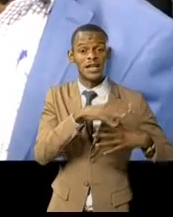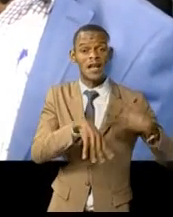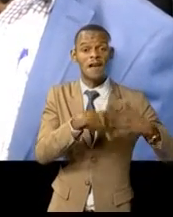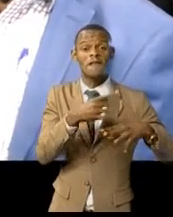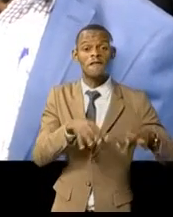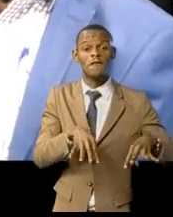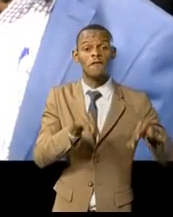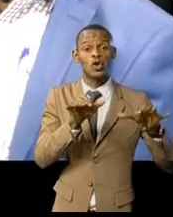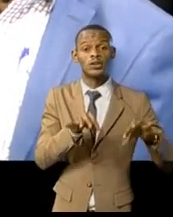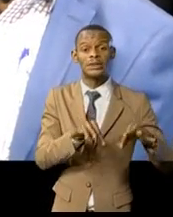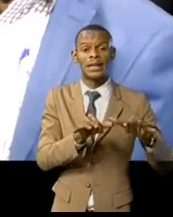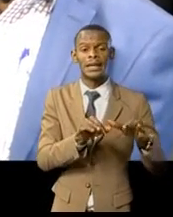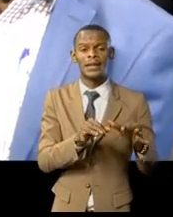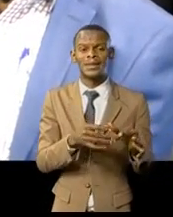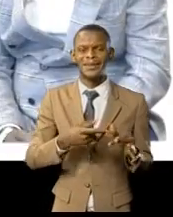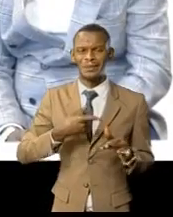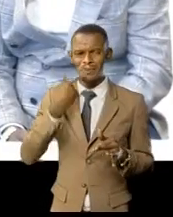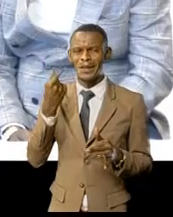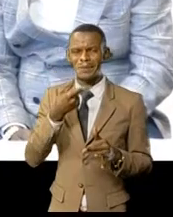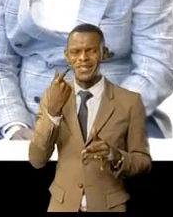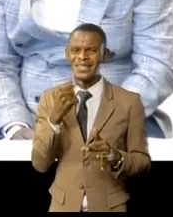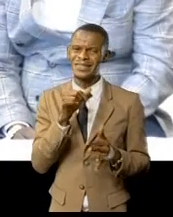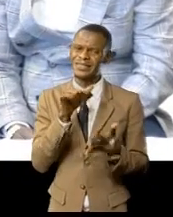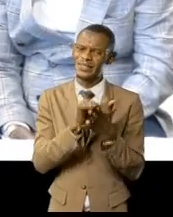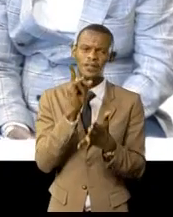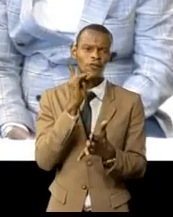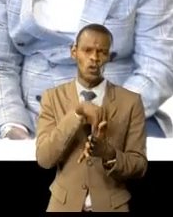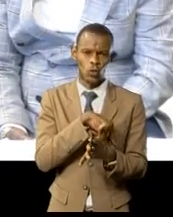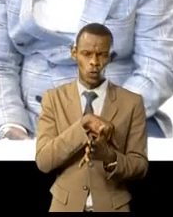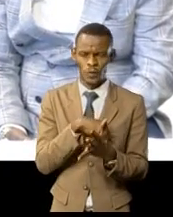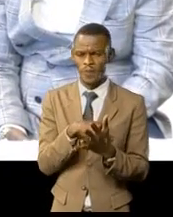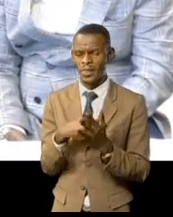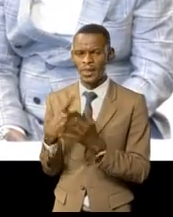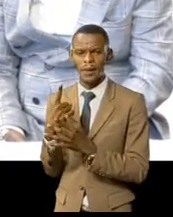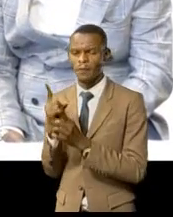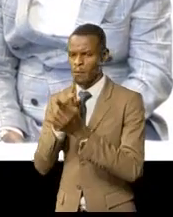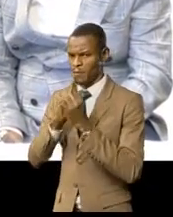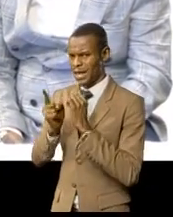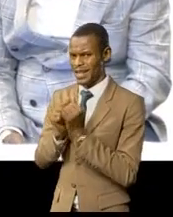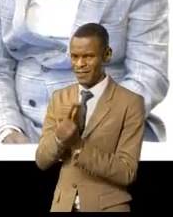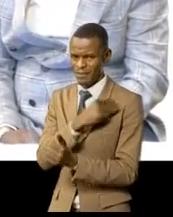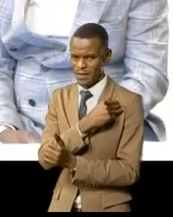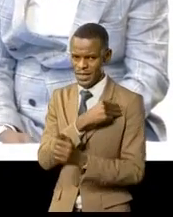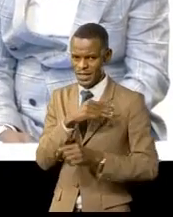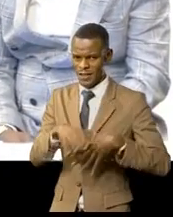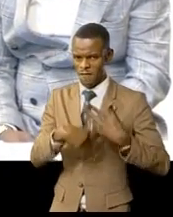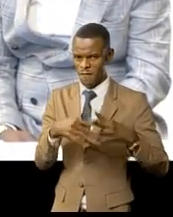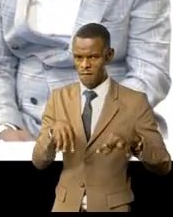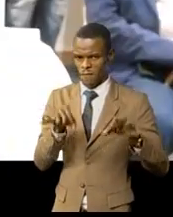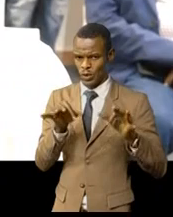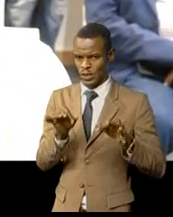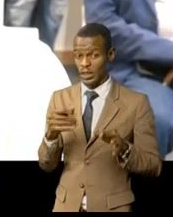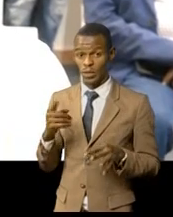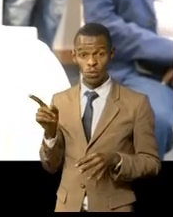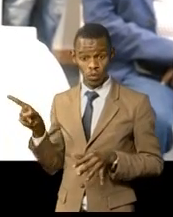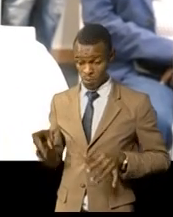de Son Excellence, Monsieur le Ministre des Affaires foncières, Son Excellence Aimé Sakombi Molendo,